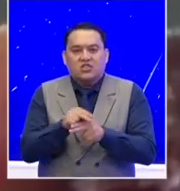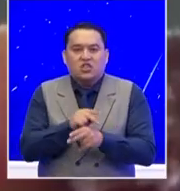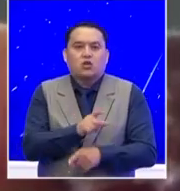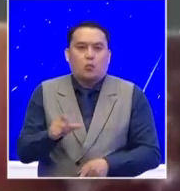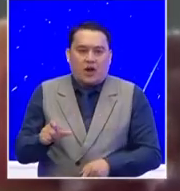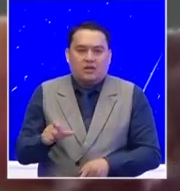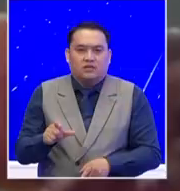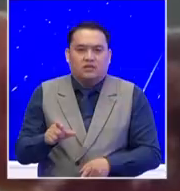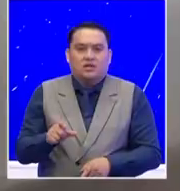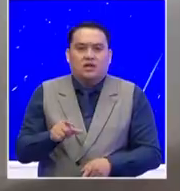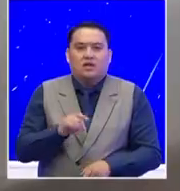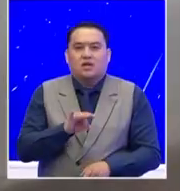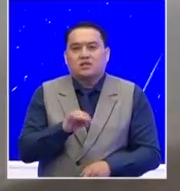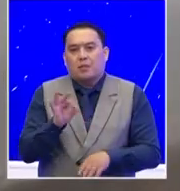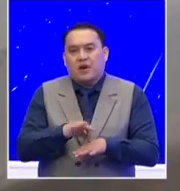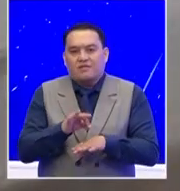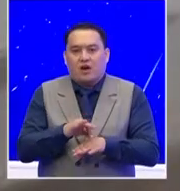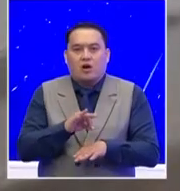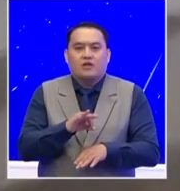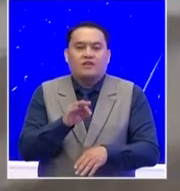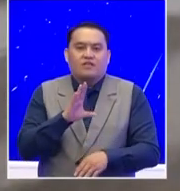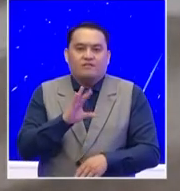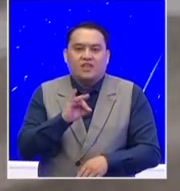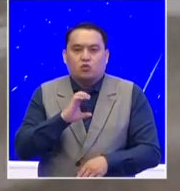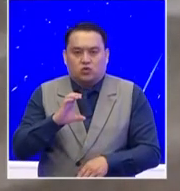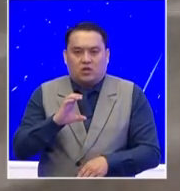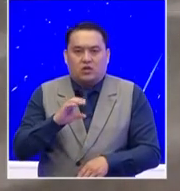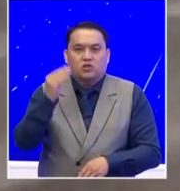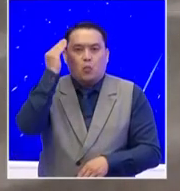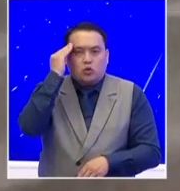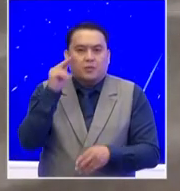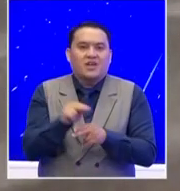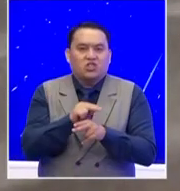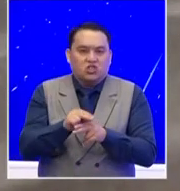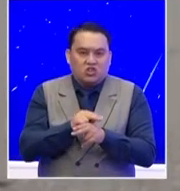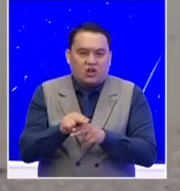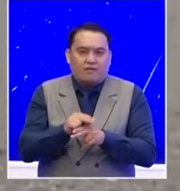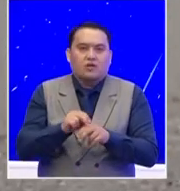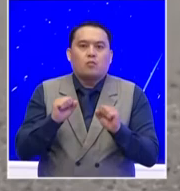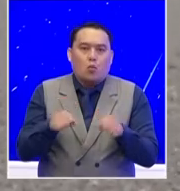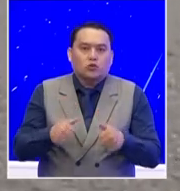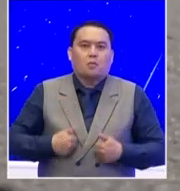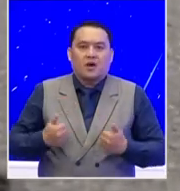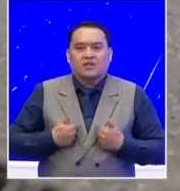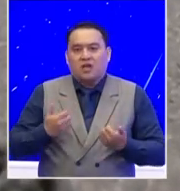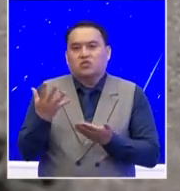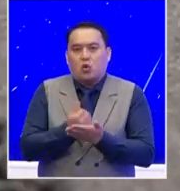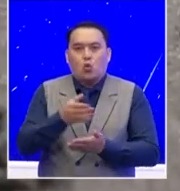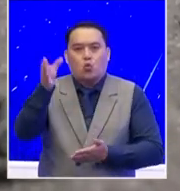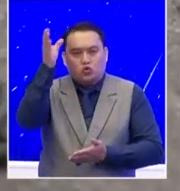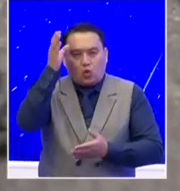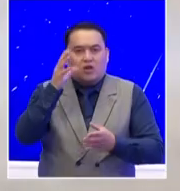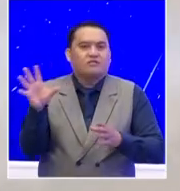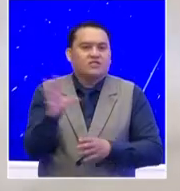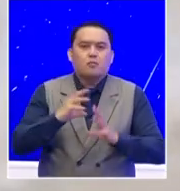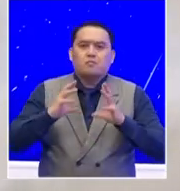пациентов, страдающих респираторными заболеваниями, вызванными коронавирусом. Способы лечения COVID-19 пытаются найти ученые во всем